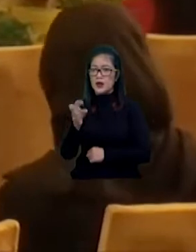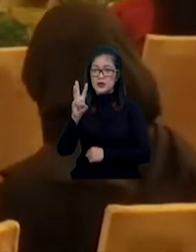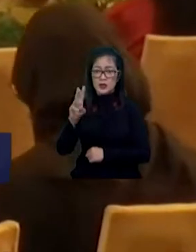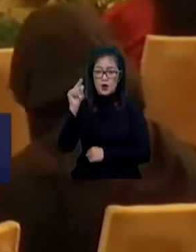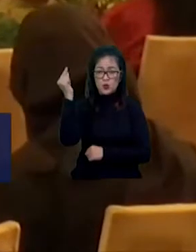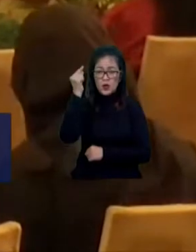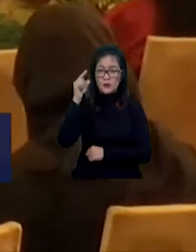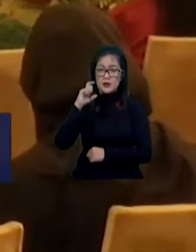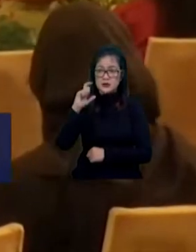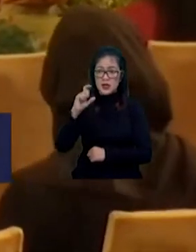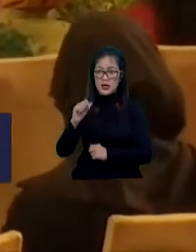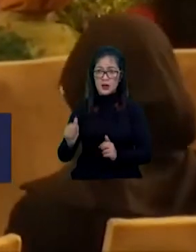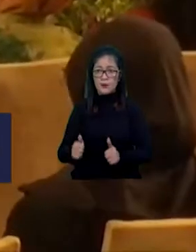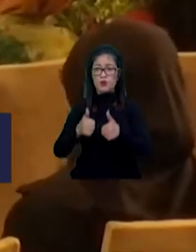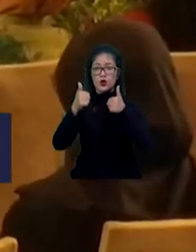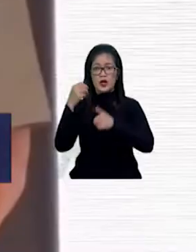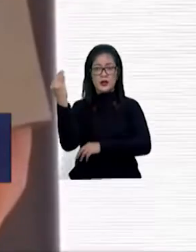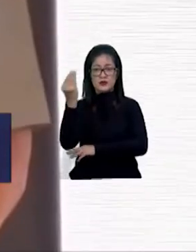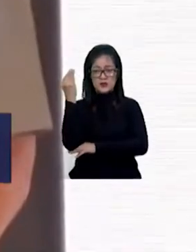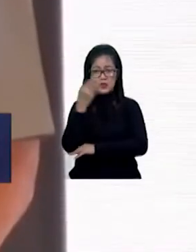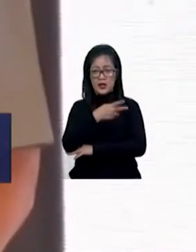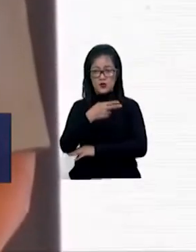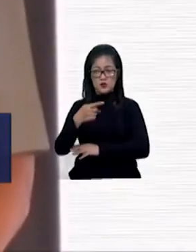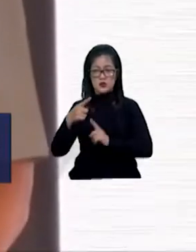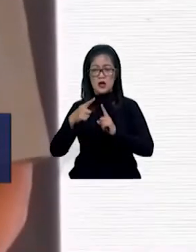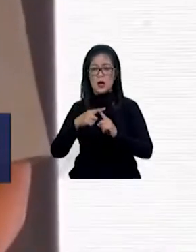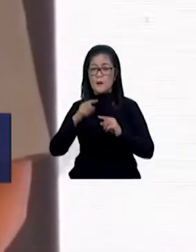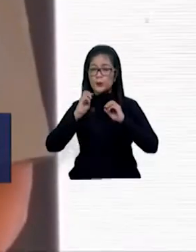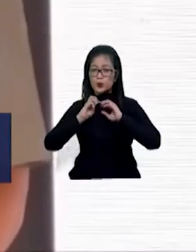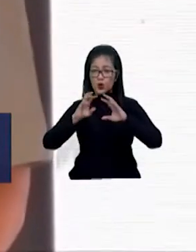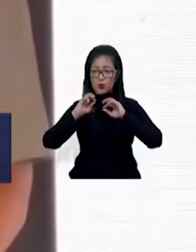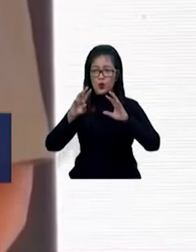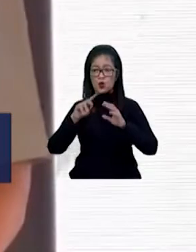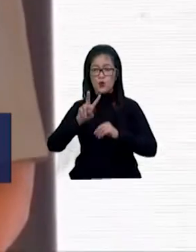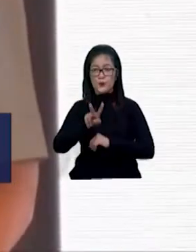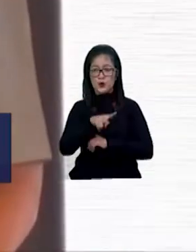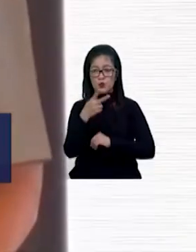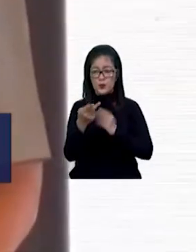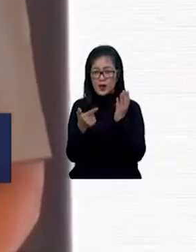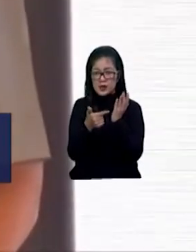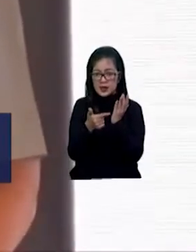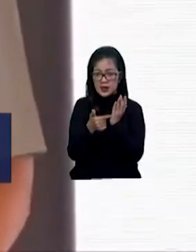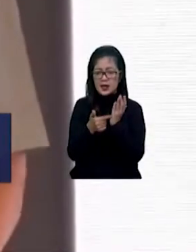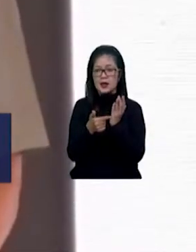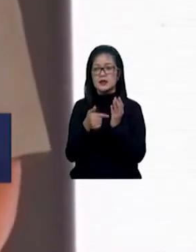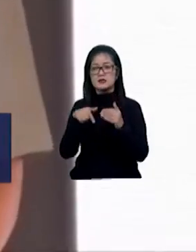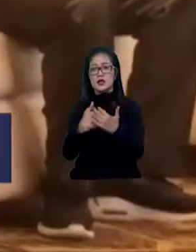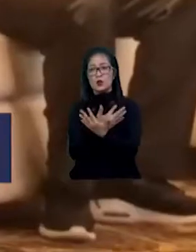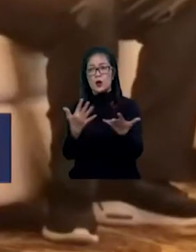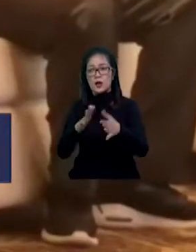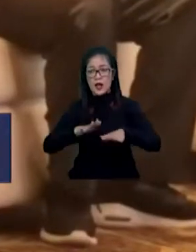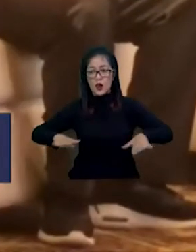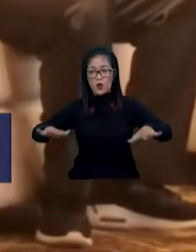di Indonesia. Mulai dari promosi keberlanjutan, mendorong digitalisasi, serta memberdayakan masyarakat lokal. Dalam